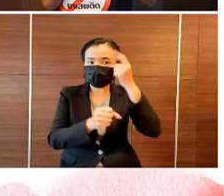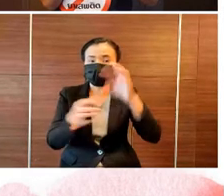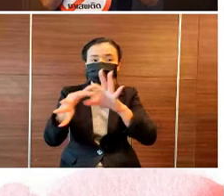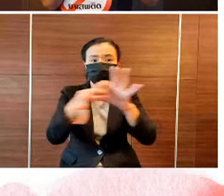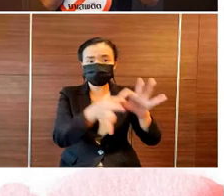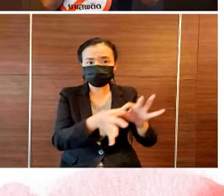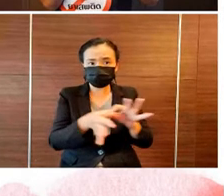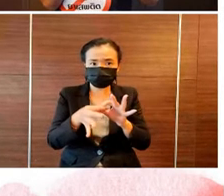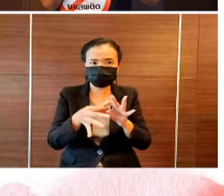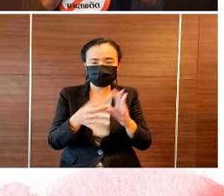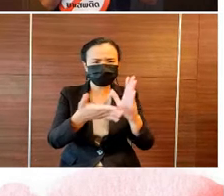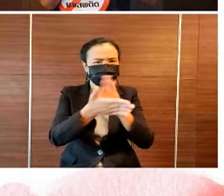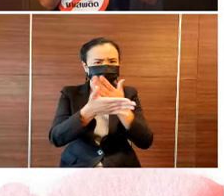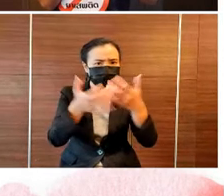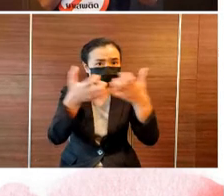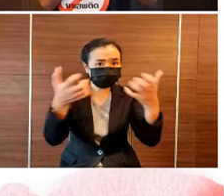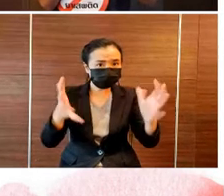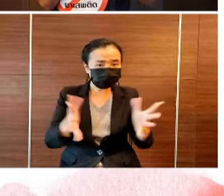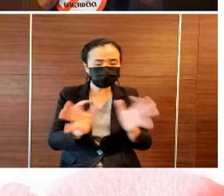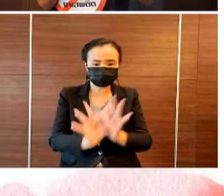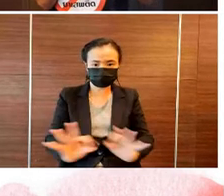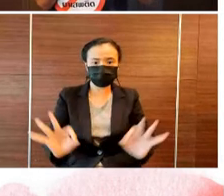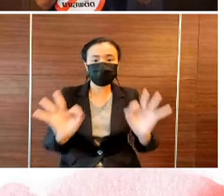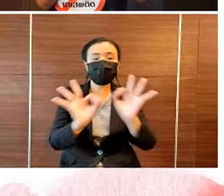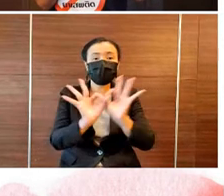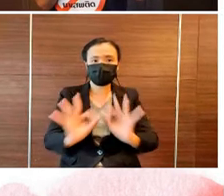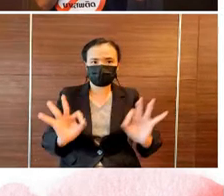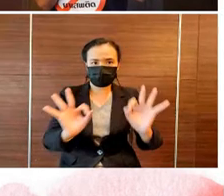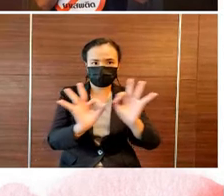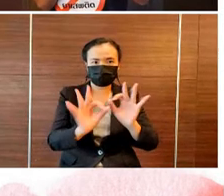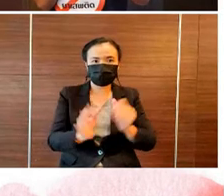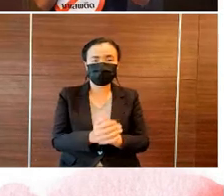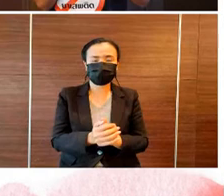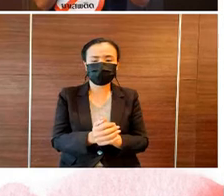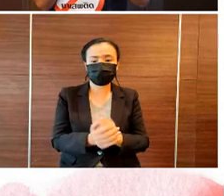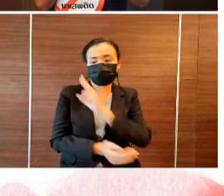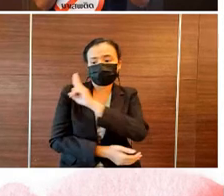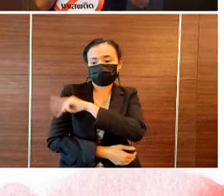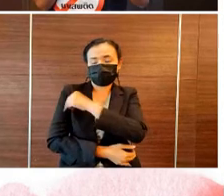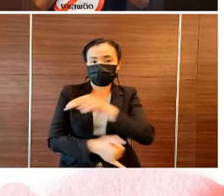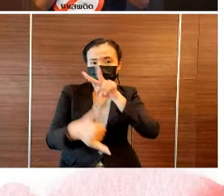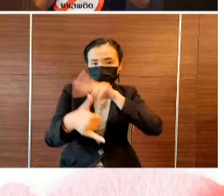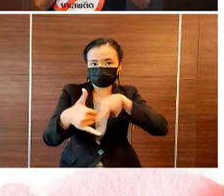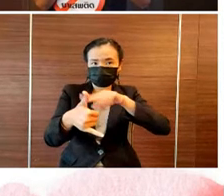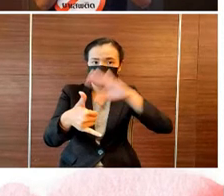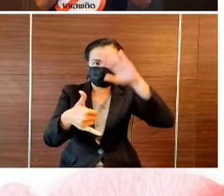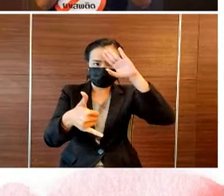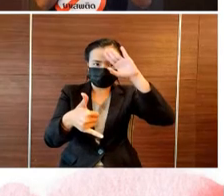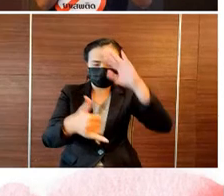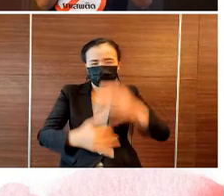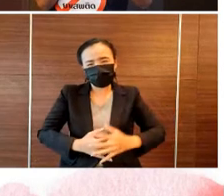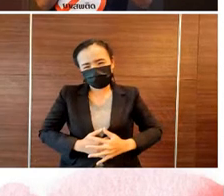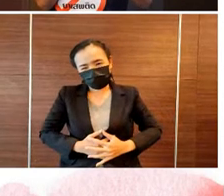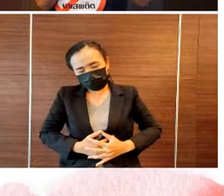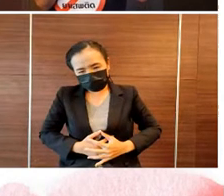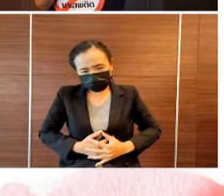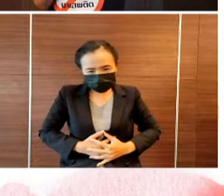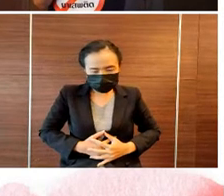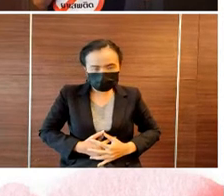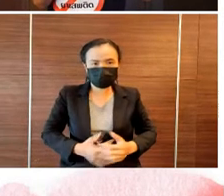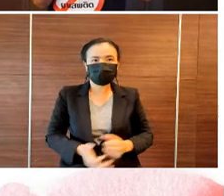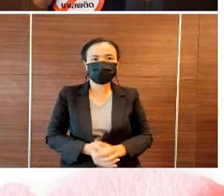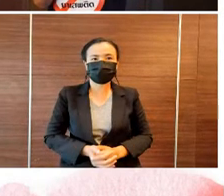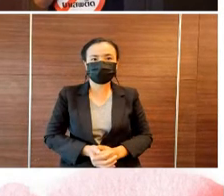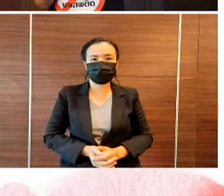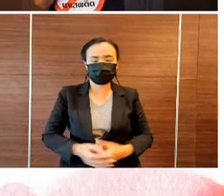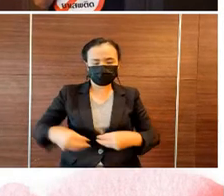ต่างๆแบบไม่แยกส่วนน่าจะสำคัญเนาะอย่างเงี้ยค่ะเวลาหมอตรวจคนไข้เนาะเราไปปวดท้องเป็นแยก